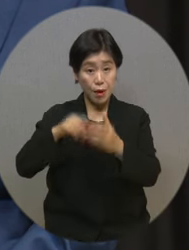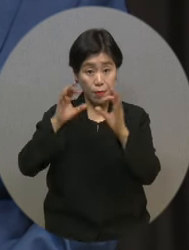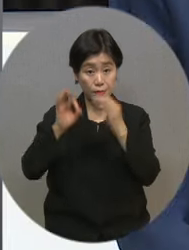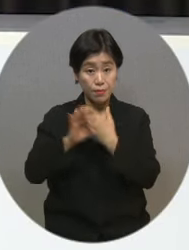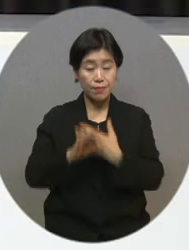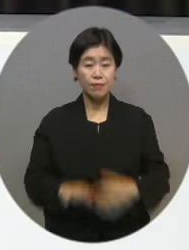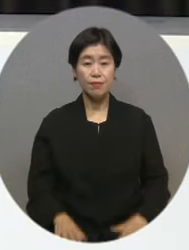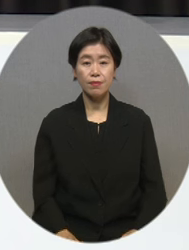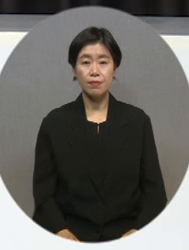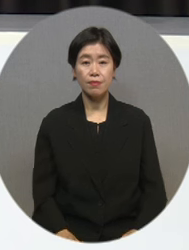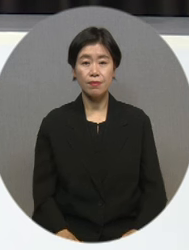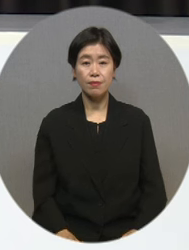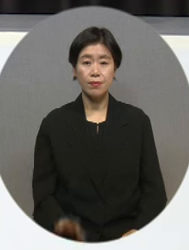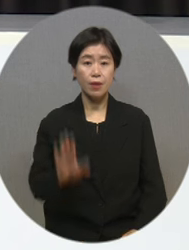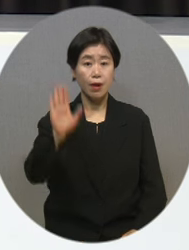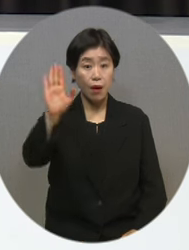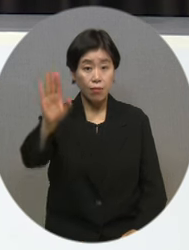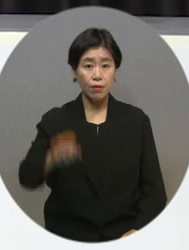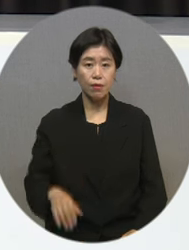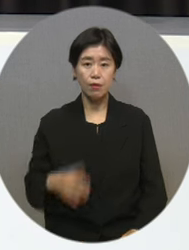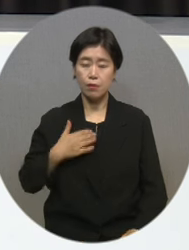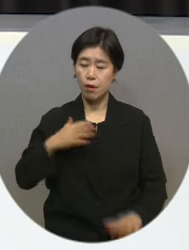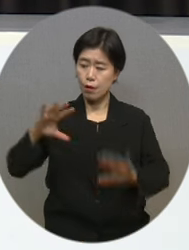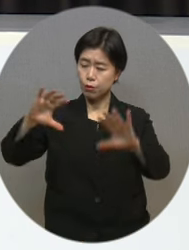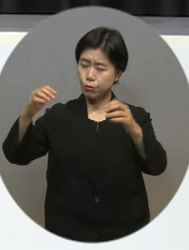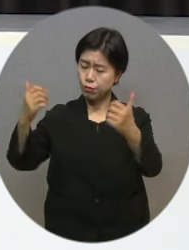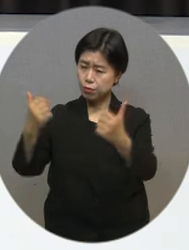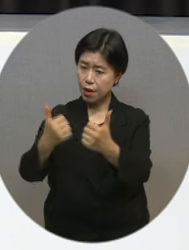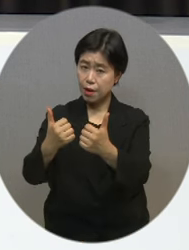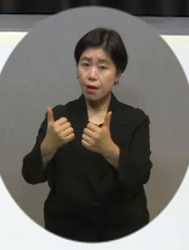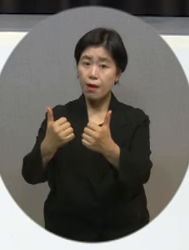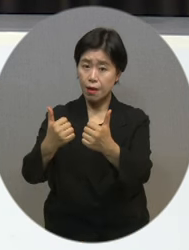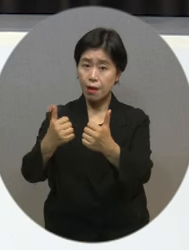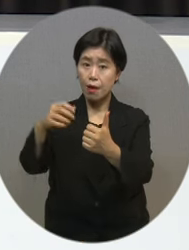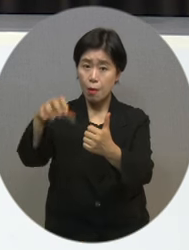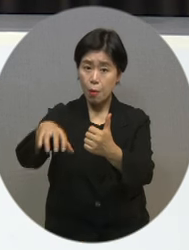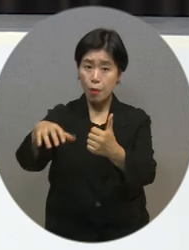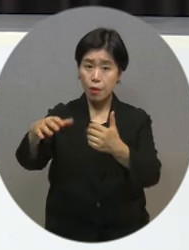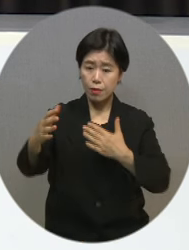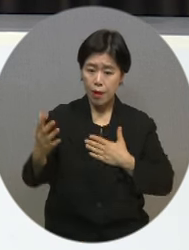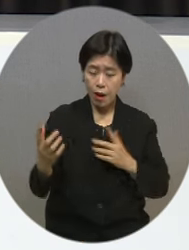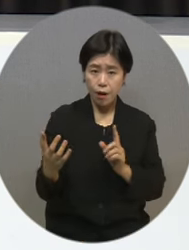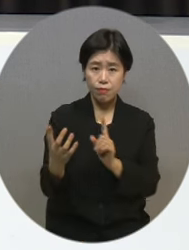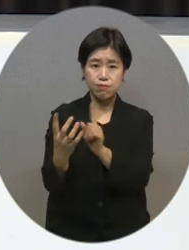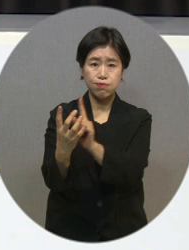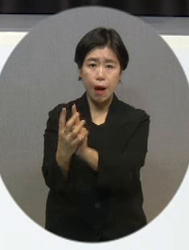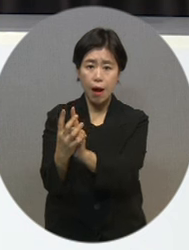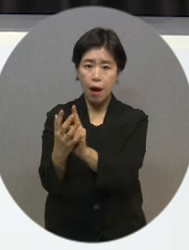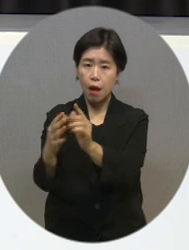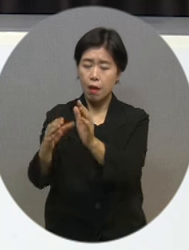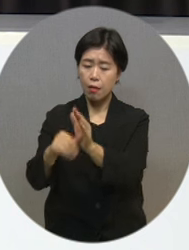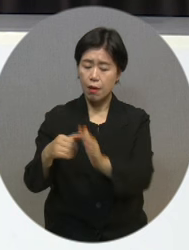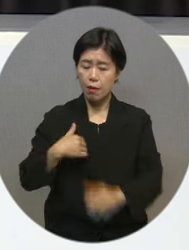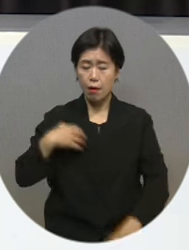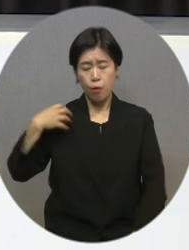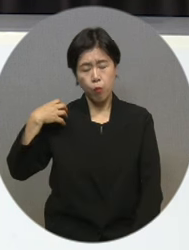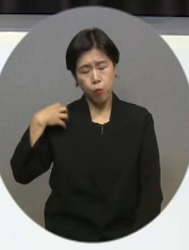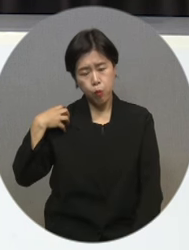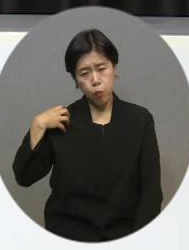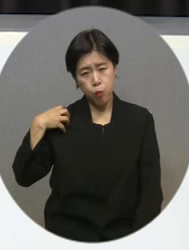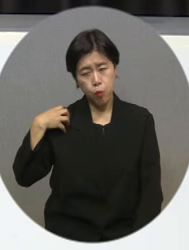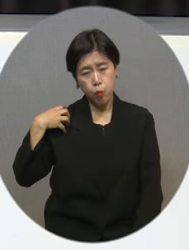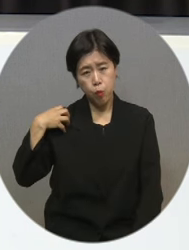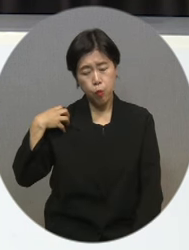심정적으로는 국회에 들어가서 제가 해야 될 역할들이 네. 참 너무 많다.